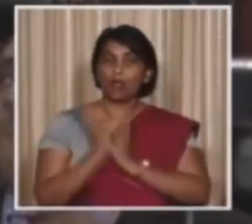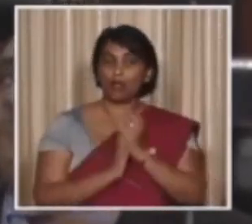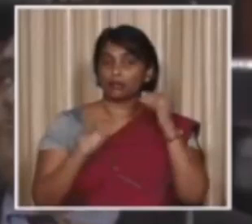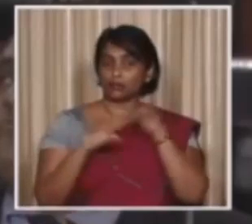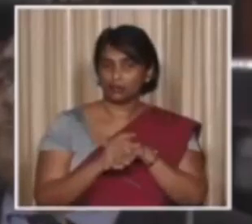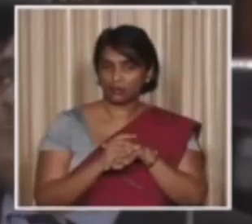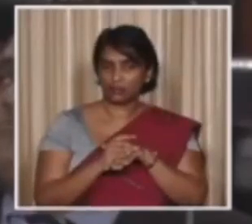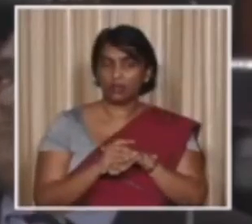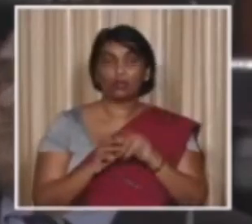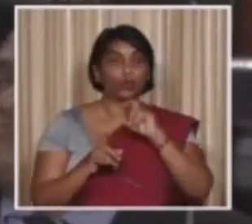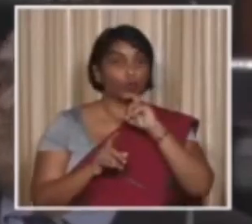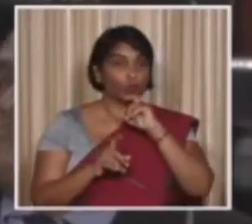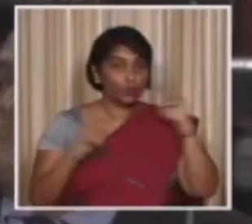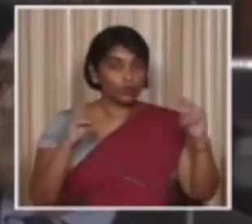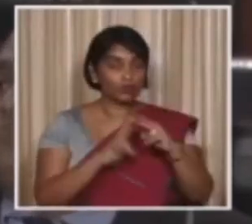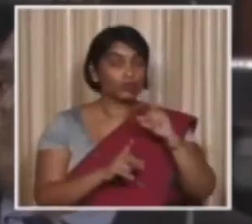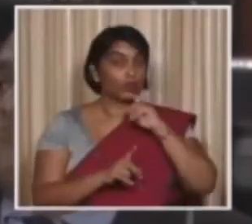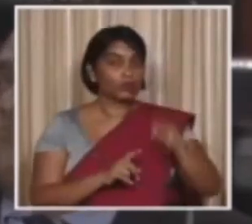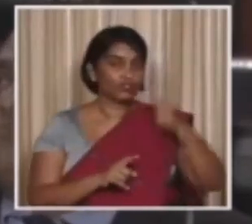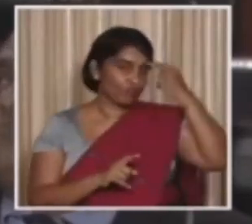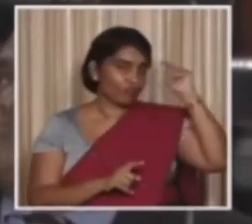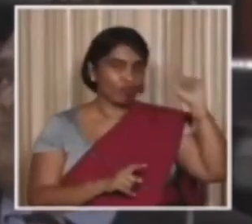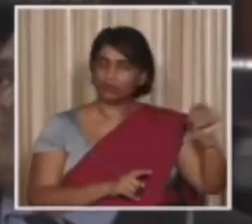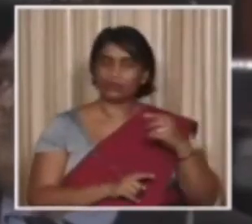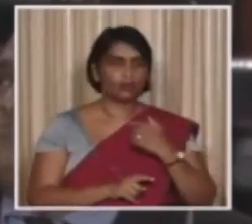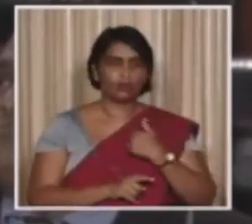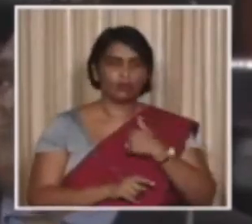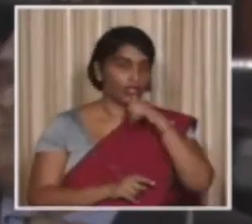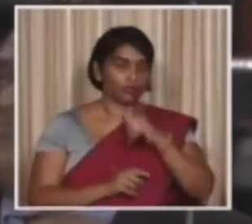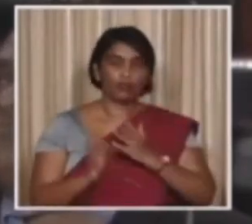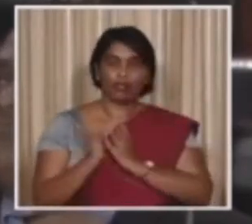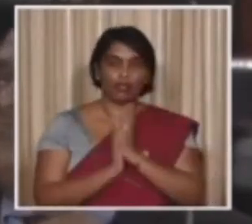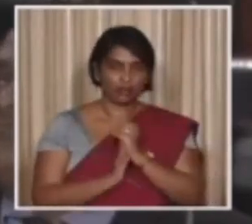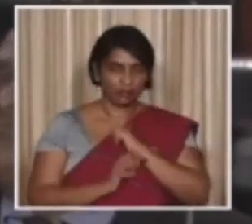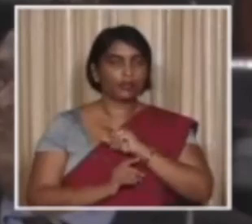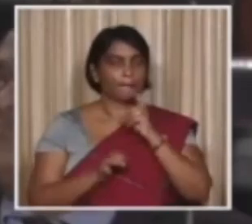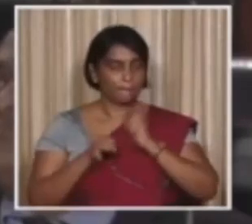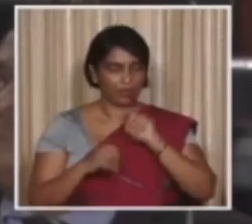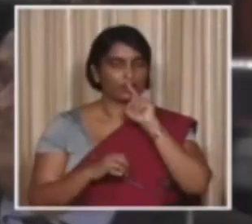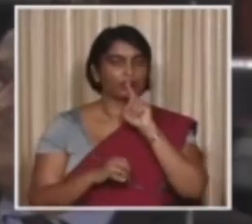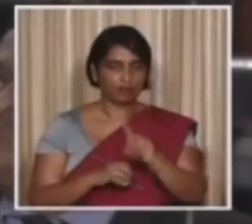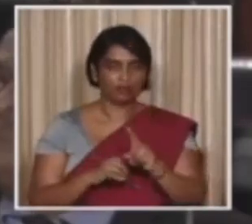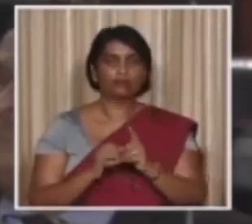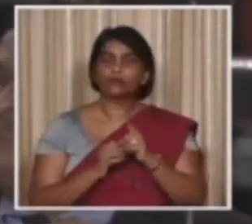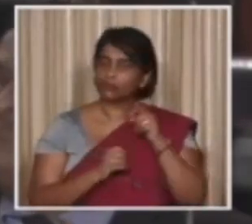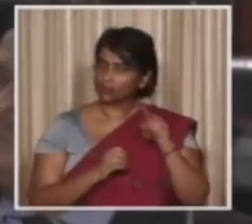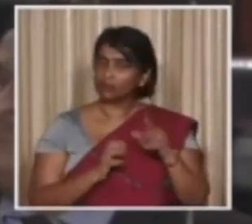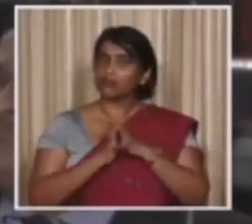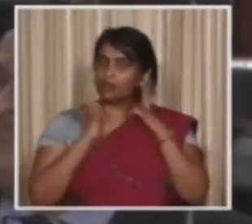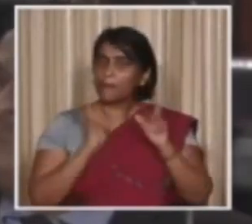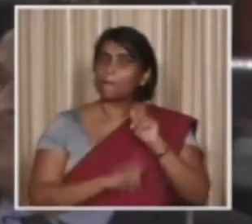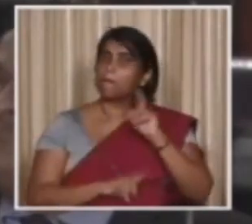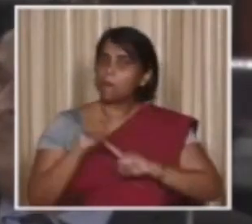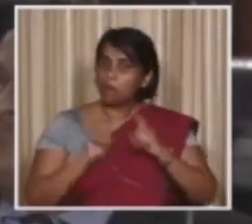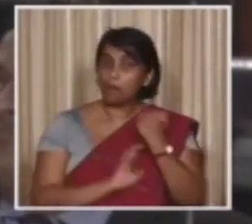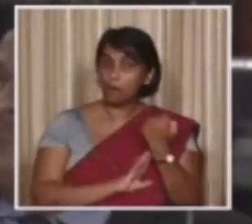යටතේ අධිකරණයේ මිනිස් කාරුණිකට ඇඟිලි දික් කරනවා පැහැදිලිව කියනවා මා වරප්‍රසාද ප්‍රශ්න නගලා තියෙනවා. ඒක විශාලයෙන් විශාල වශයෙන් මේ